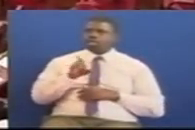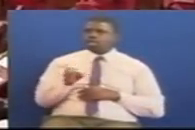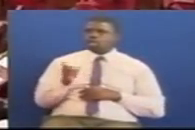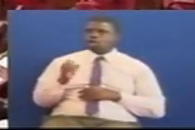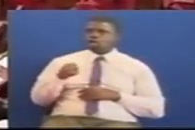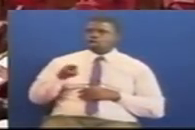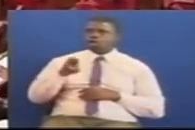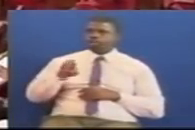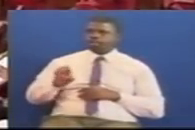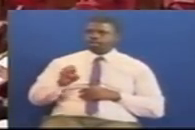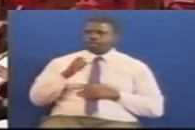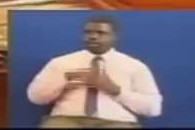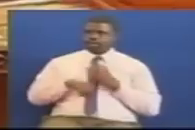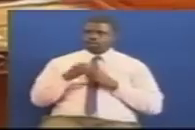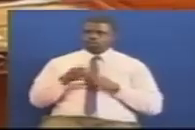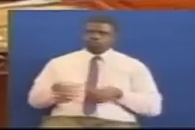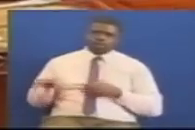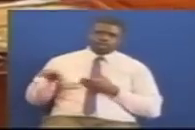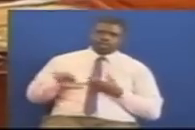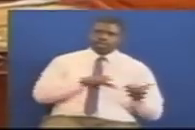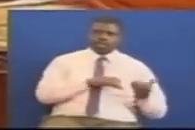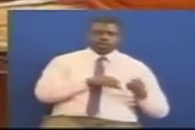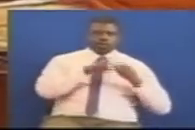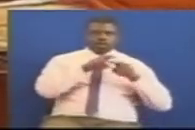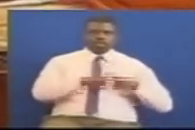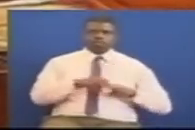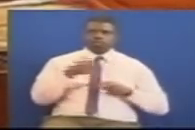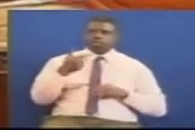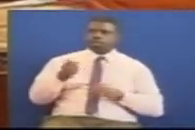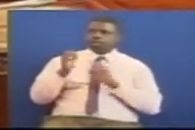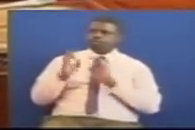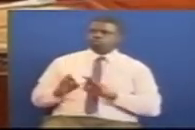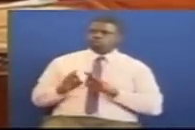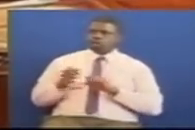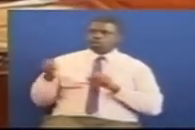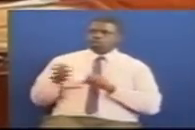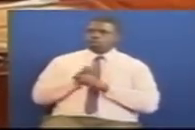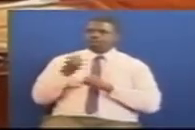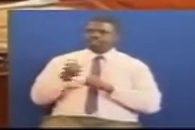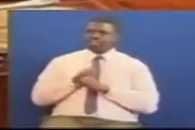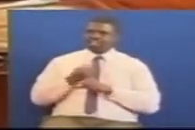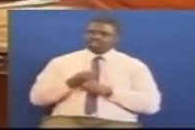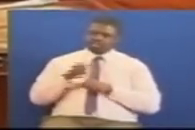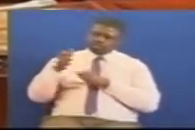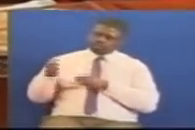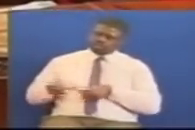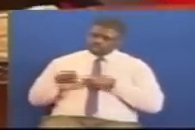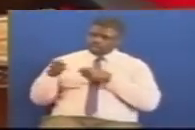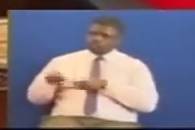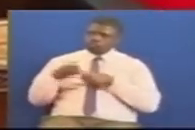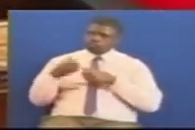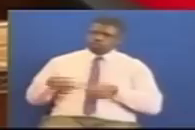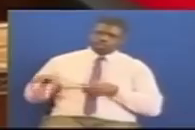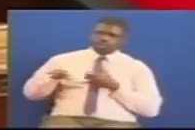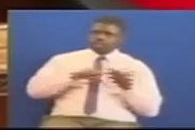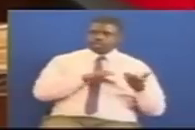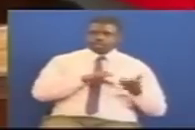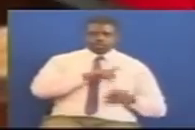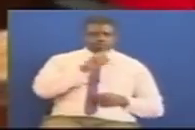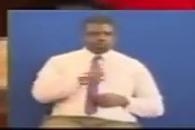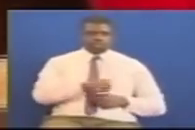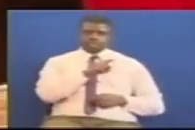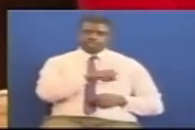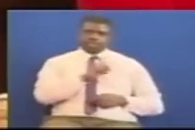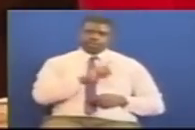za umwagiliaji ili wakazi wa Tabora waendeshe kilimo cha umwagiliaji? Swali hili linaenda